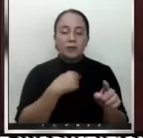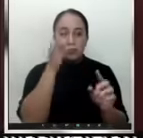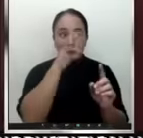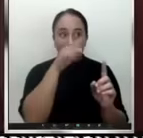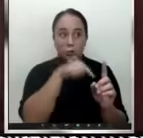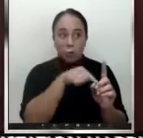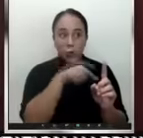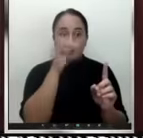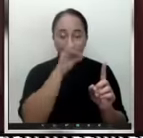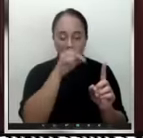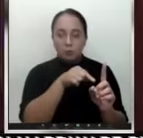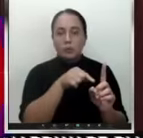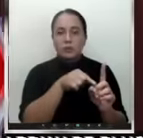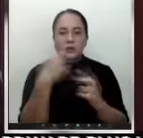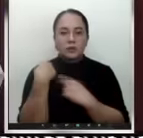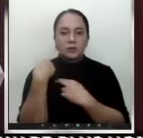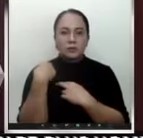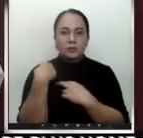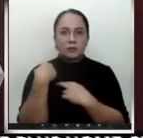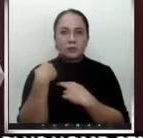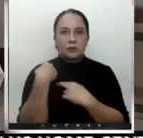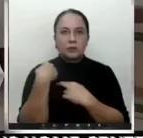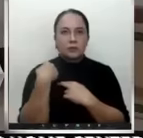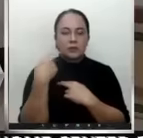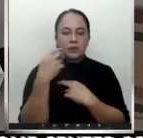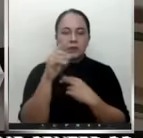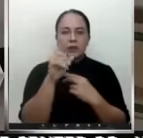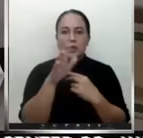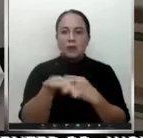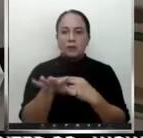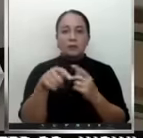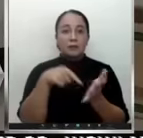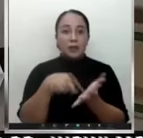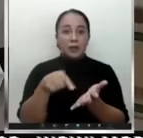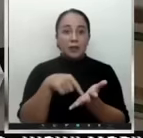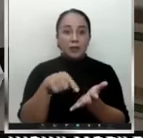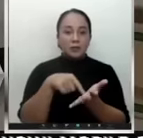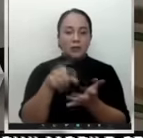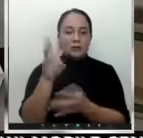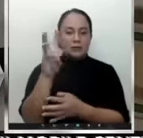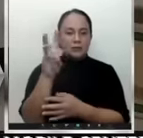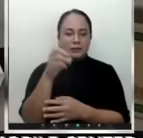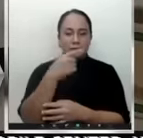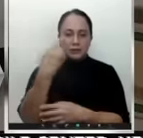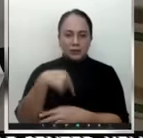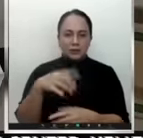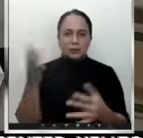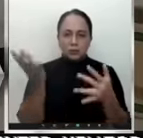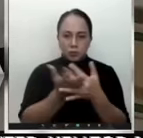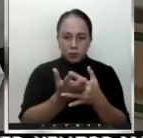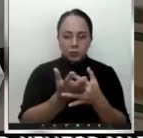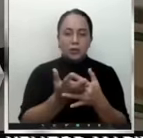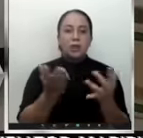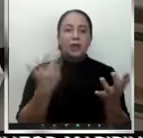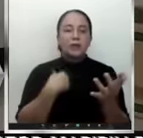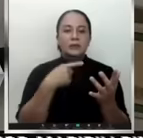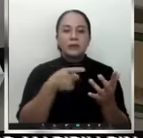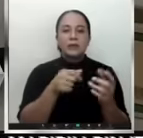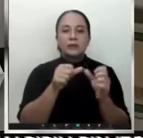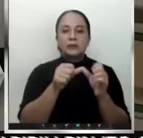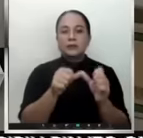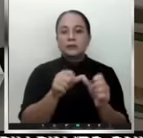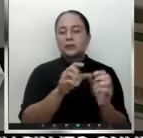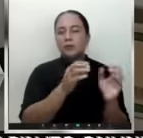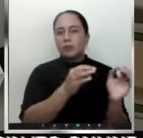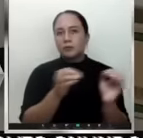sa aquarium, saka doon sa ano, sa payment. Itong 6 na itong kakasuhan natin ang siyang nagmi-maintain na ng